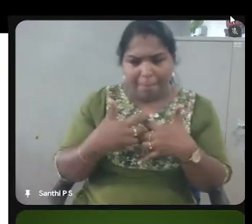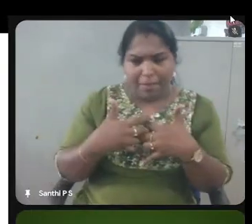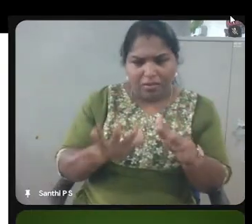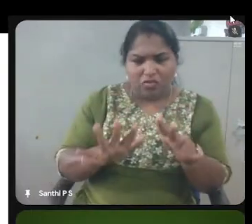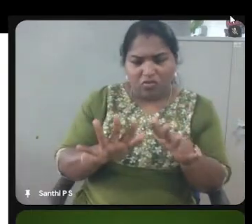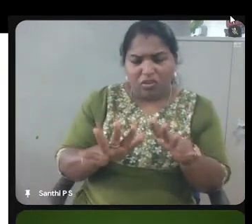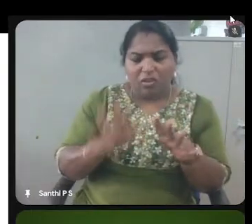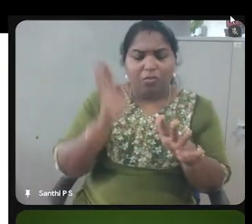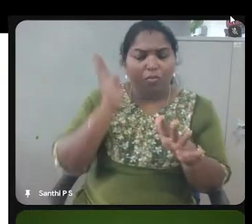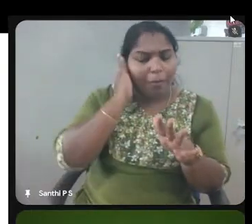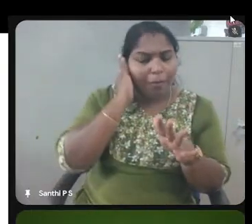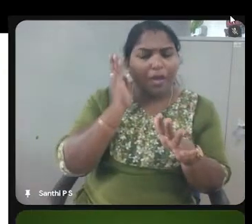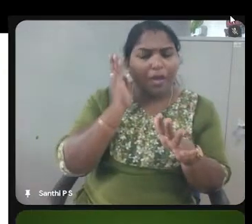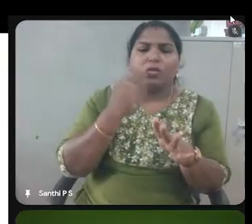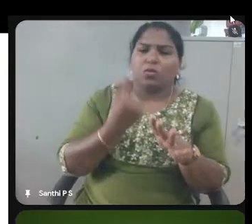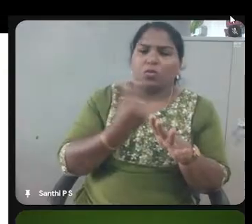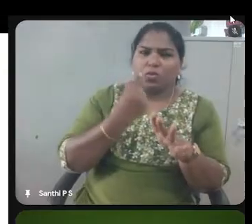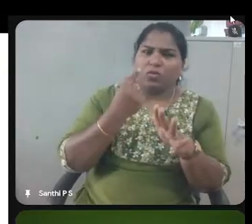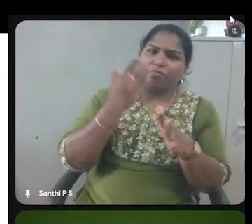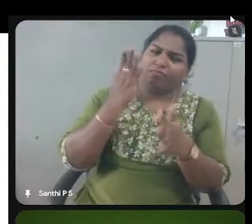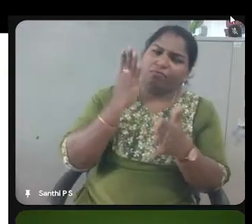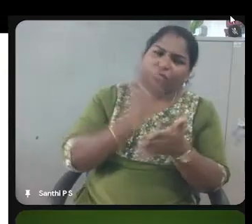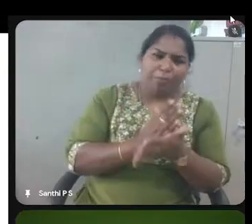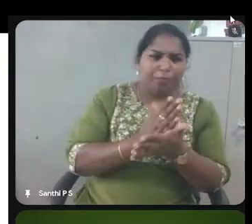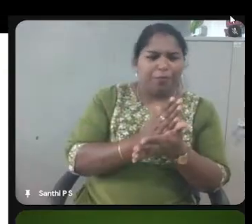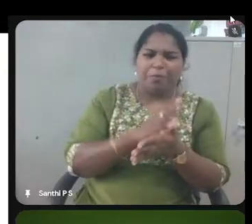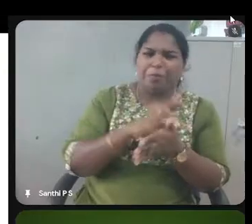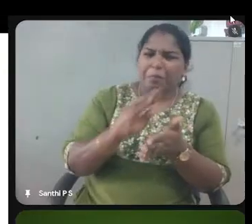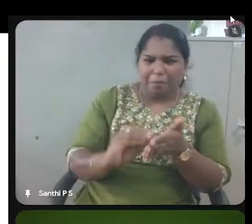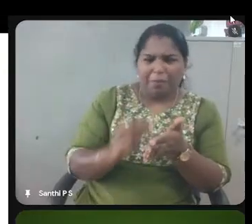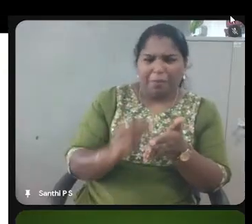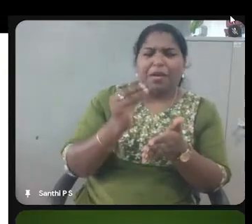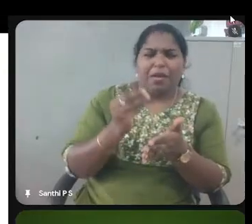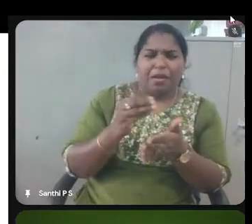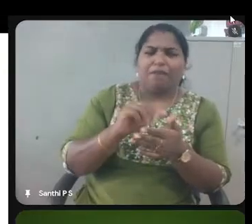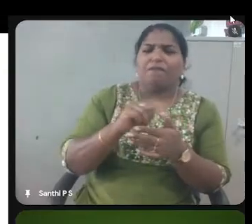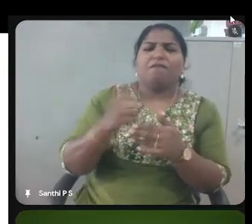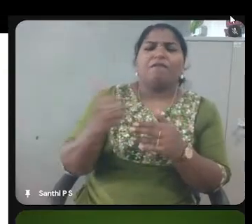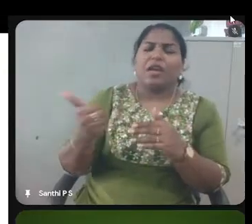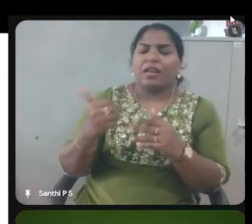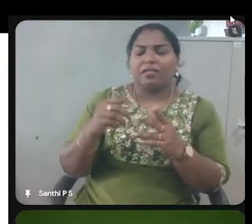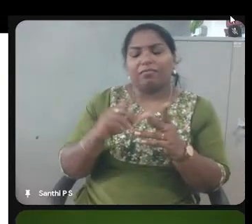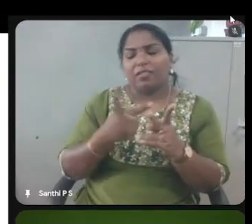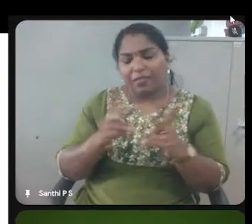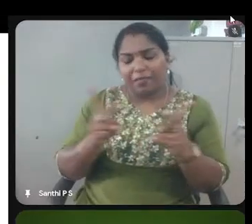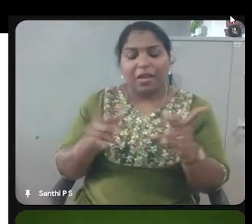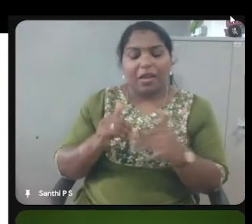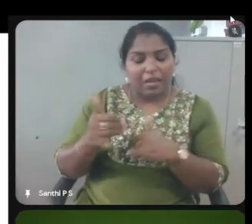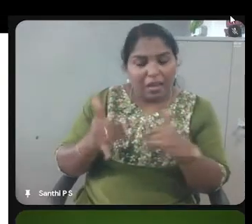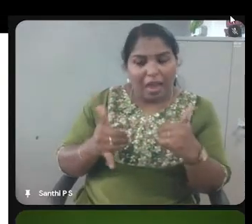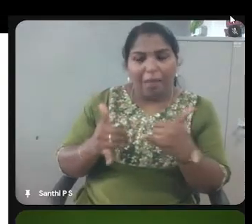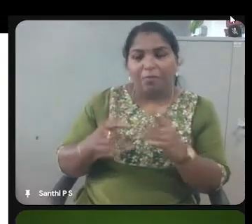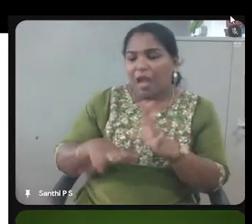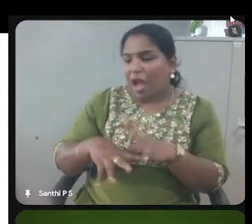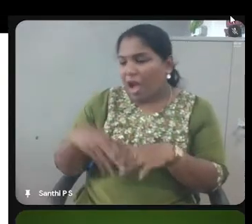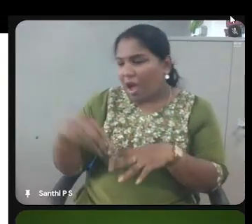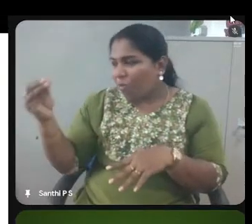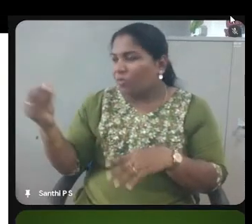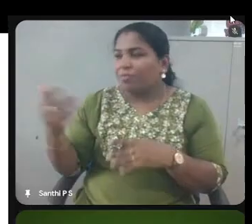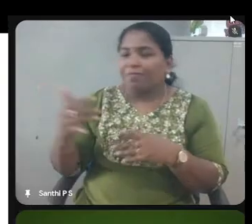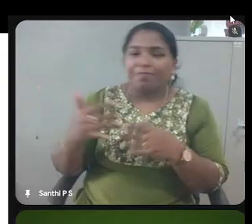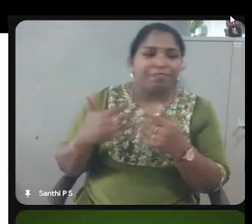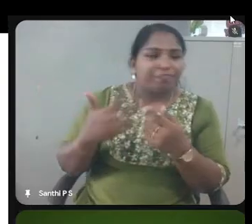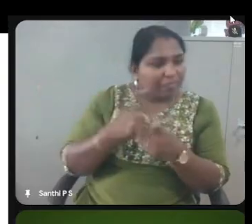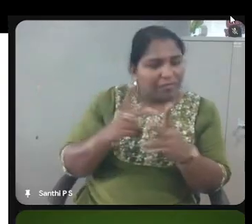മൊബൈൽ സ്ക്രീൻ ടൈം ഒഴിവാക്കുക. സോ അതിന് പകരം കുട്ടീനെ നമ്മൾ വേറെ എന്തെല്ലാം കളിപ്പിക്കാൻ പറ്റുമോ, കുറച്ച് നമ്മൾ തന്നെ